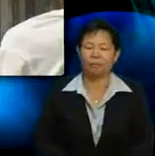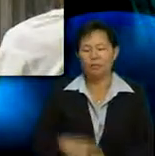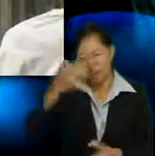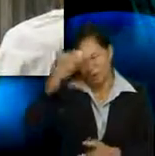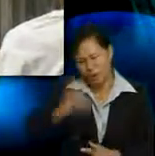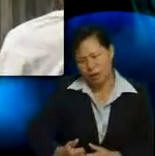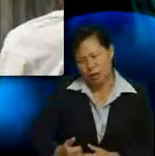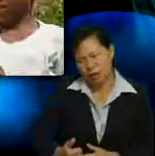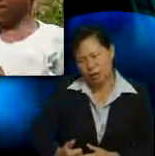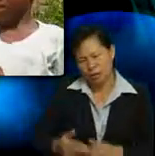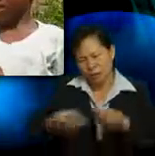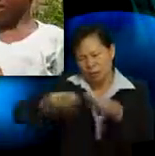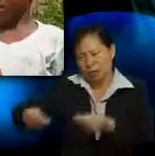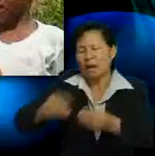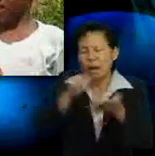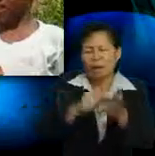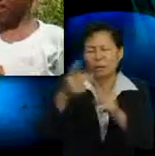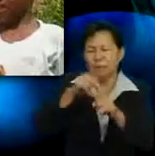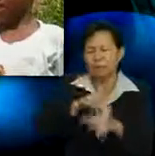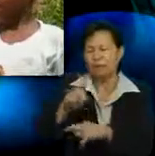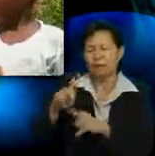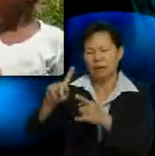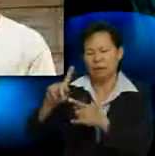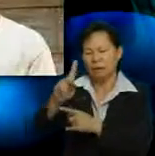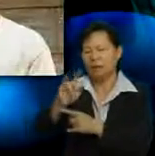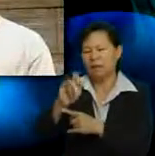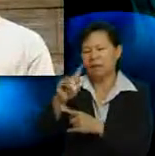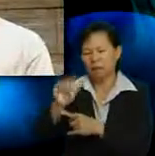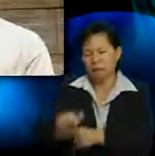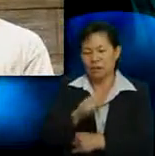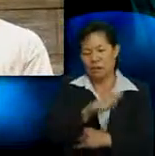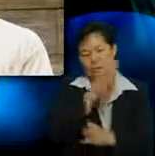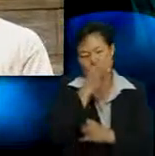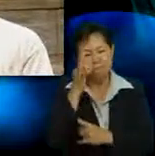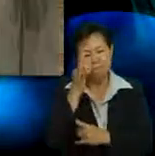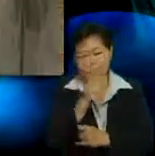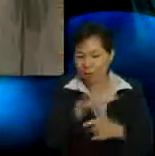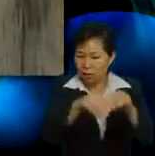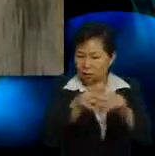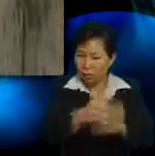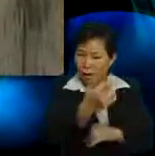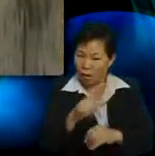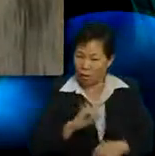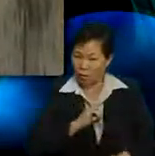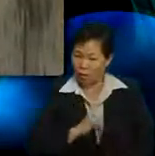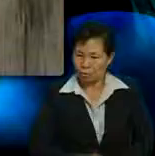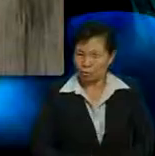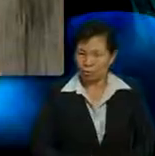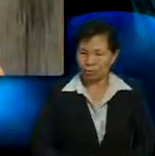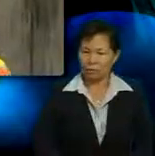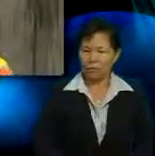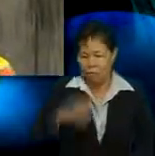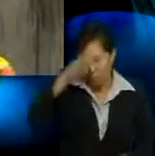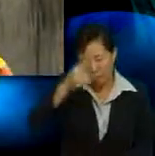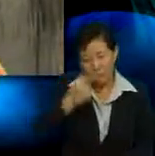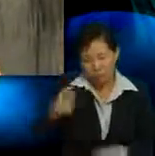kau bagi ayam tu dekat pintak? Kau diamlah. Jangan masuk campur hal aku. Bukankah ayah suruhkan jaga